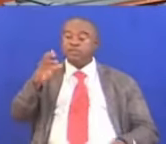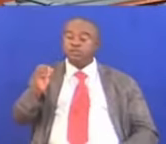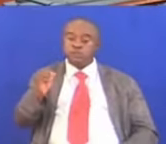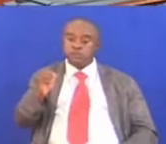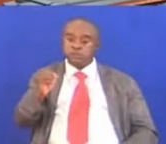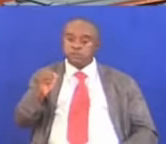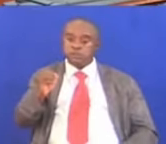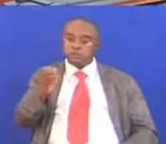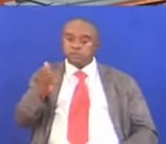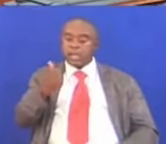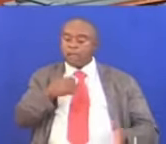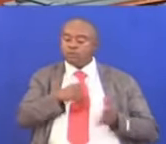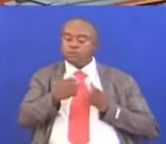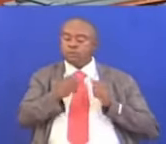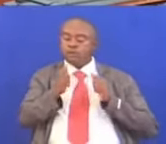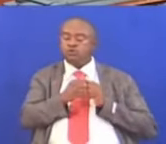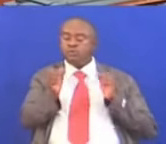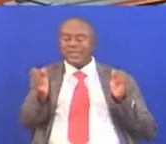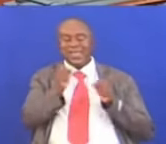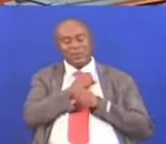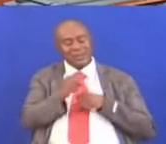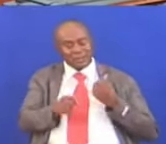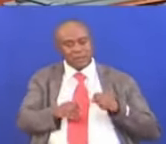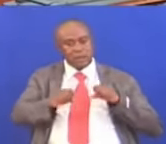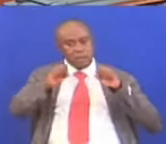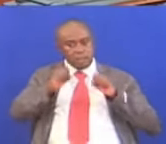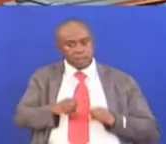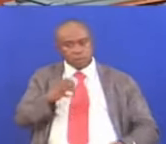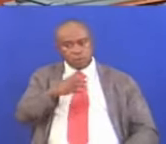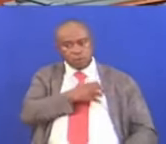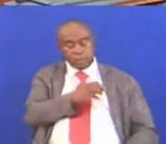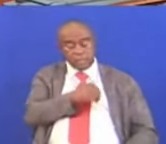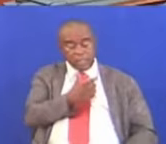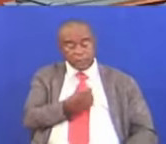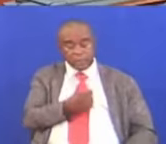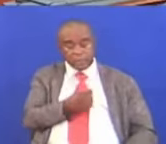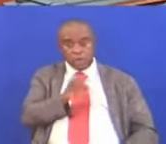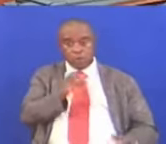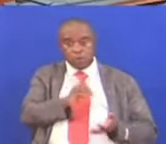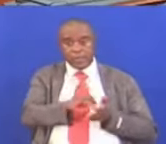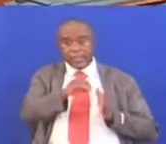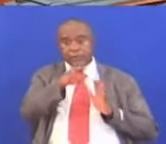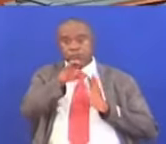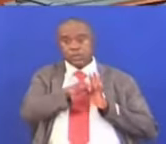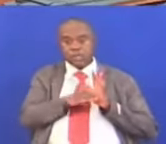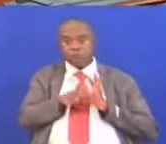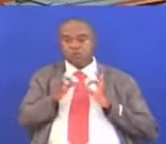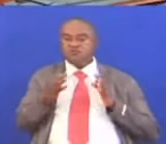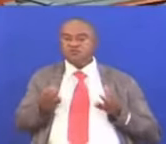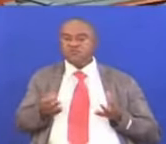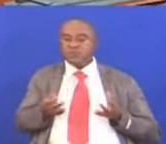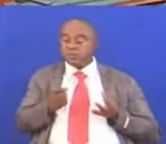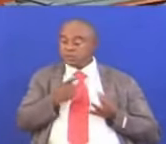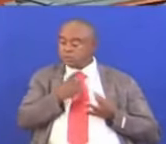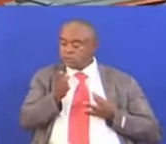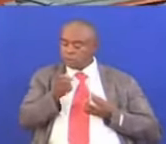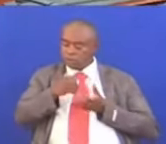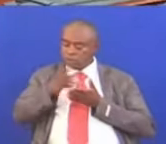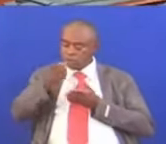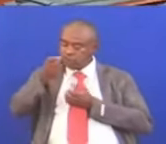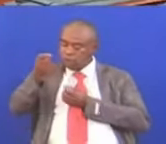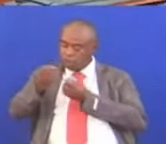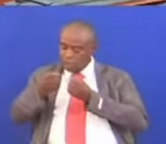milioni miliani la wi fedha w na mpango ni kwa namna gani udam wa